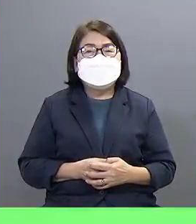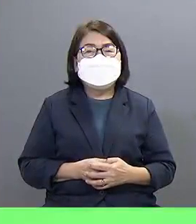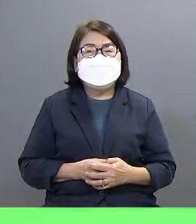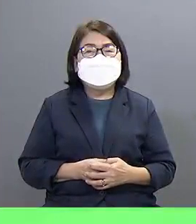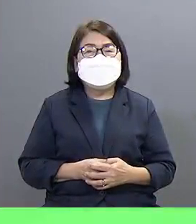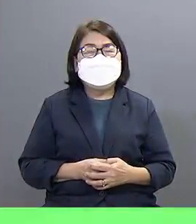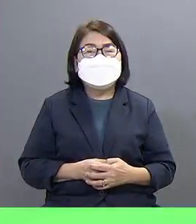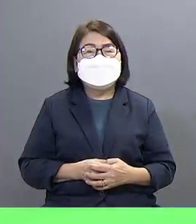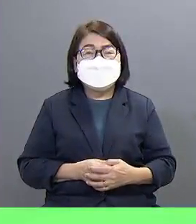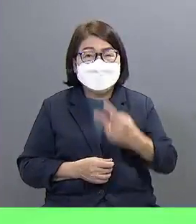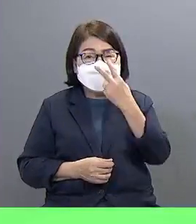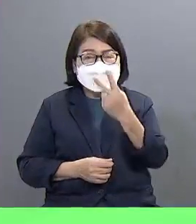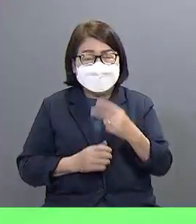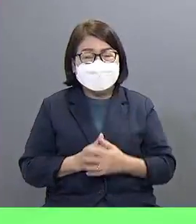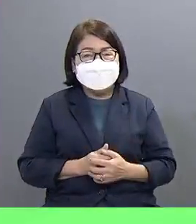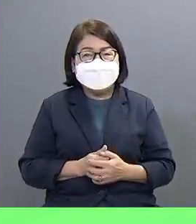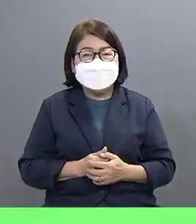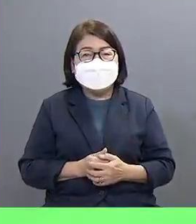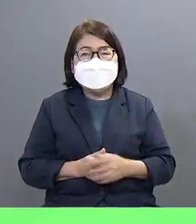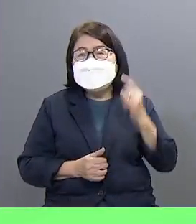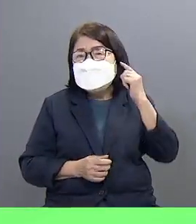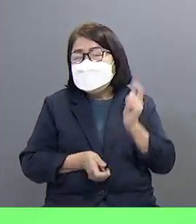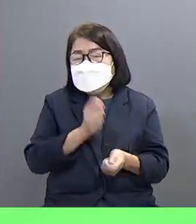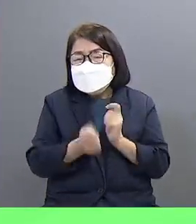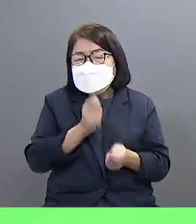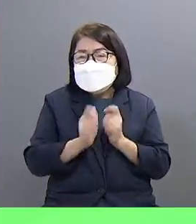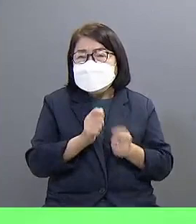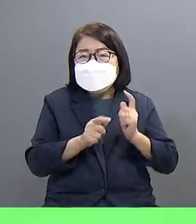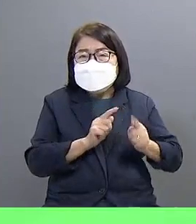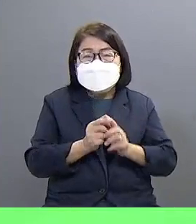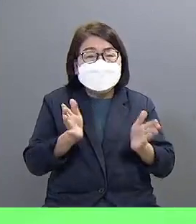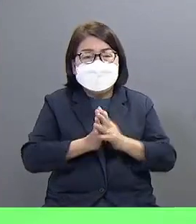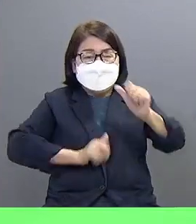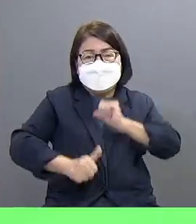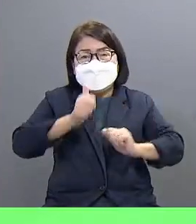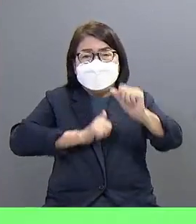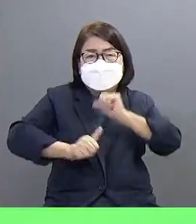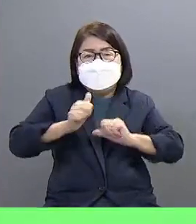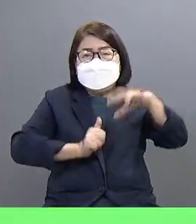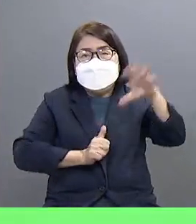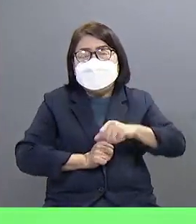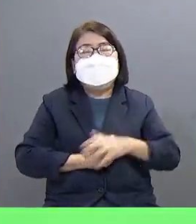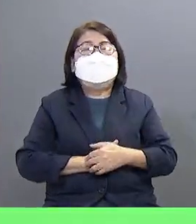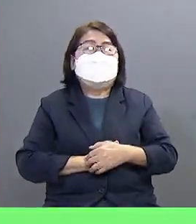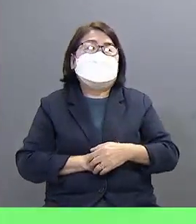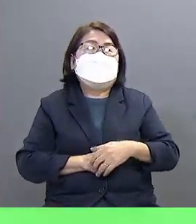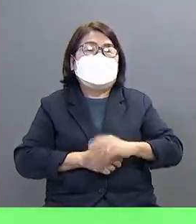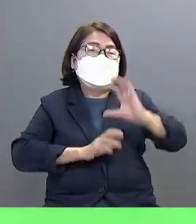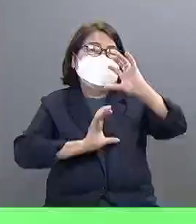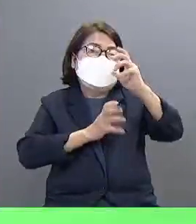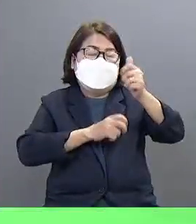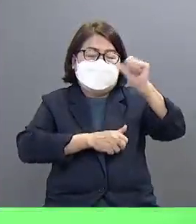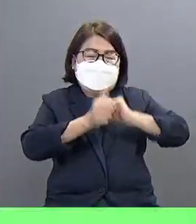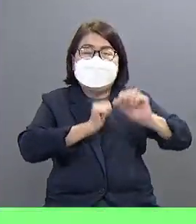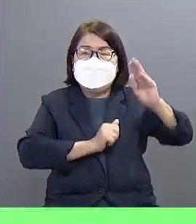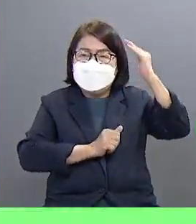ต่อยของทั้งลีลาการบรรเลงเครื่องกระทบไปพร้อมกับการแสดงที่ได้แรงบันดาลใจจากซีรีส์ชื่อดัง Money Heist ค่ะของเกาหลีใต้ท